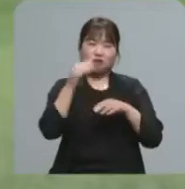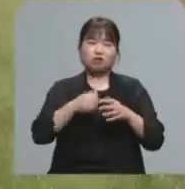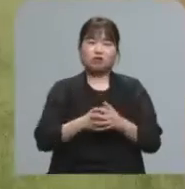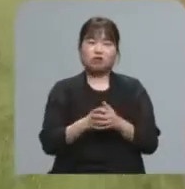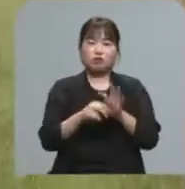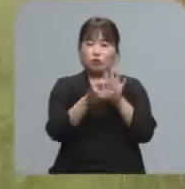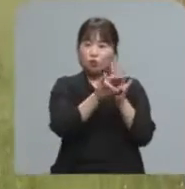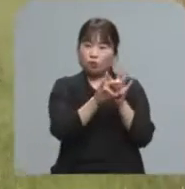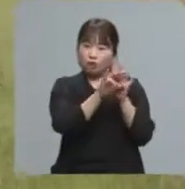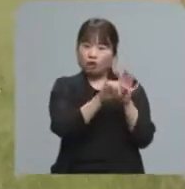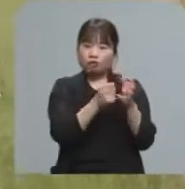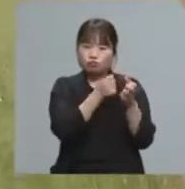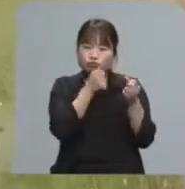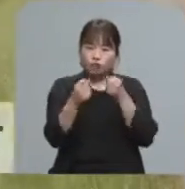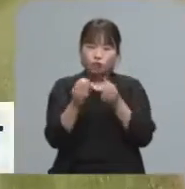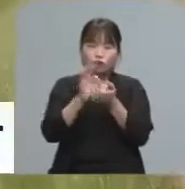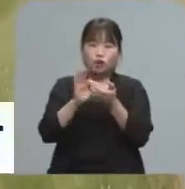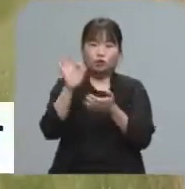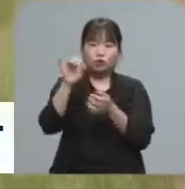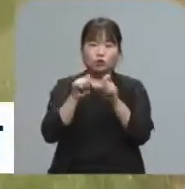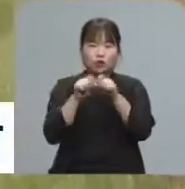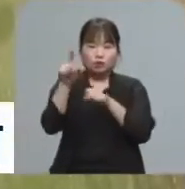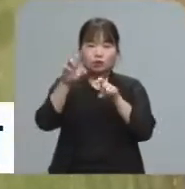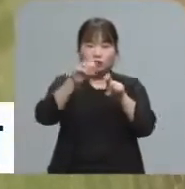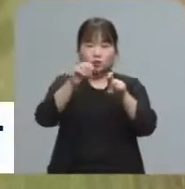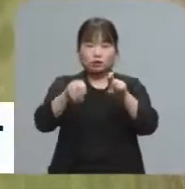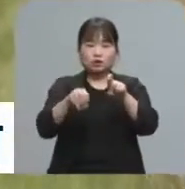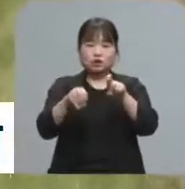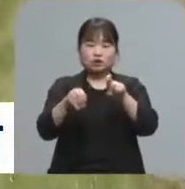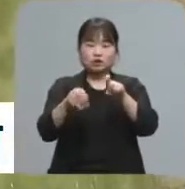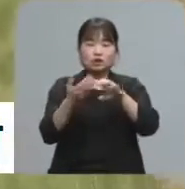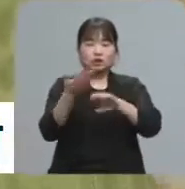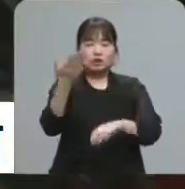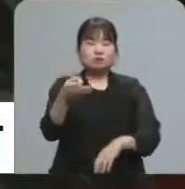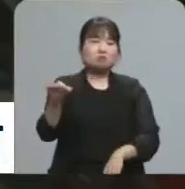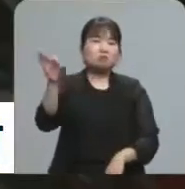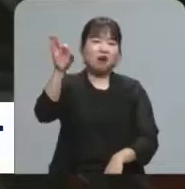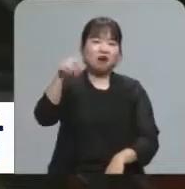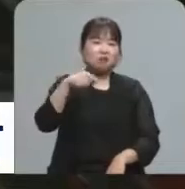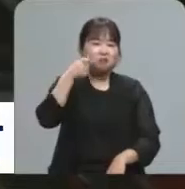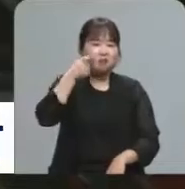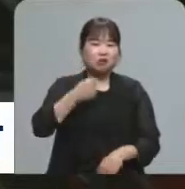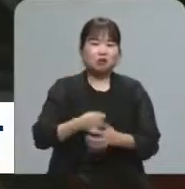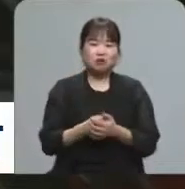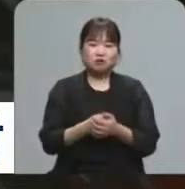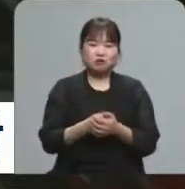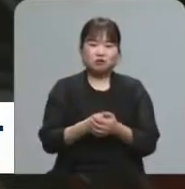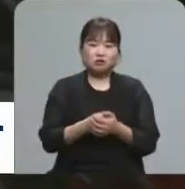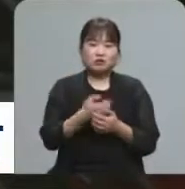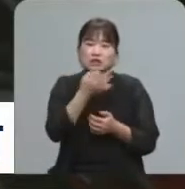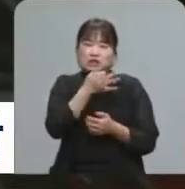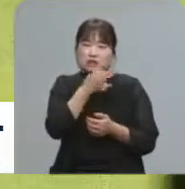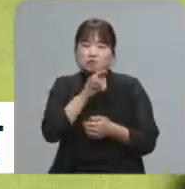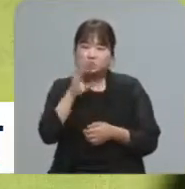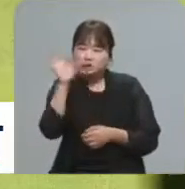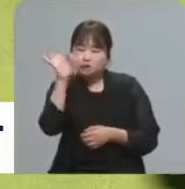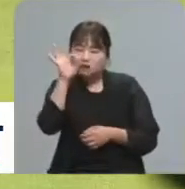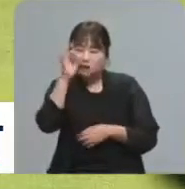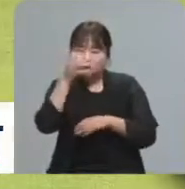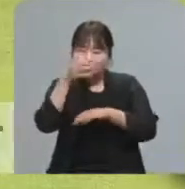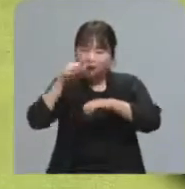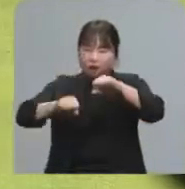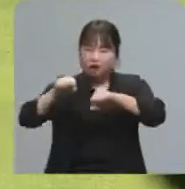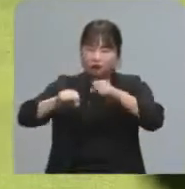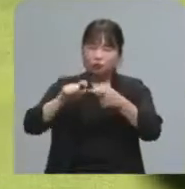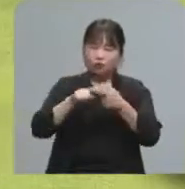속에 골프장 사용료도 대부분 10% 이상 크게 올랐습니다. 막대한 수익만 쫓는 행태에 대중 골프장의